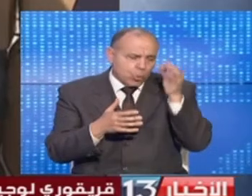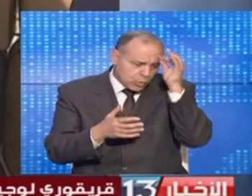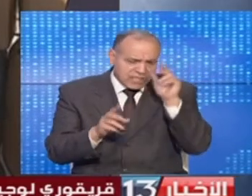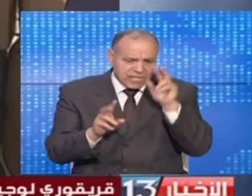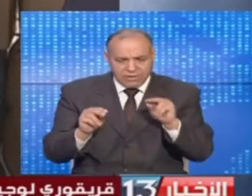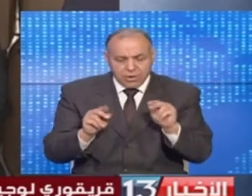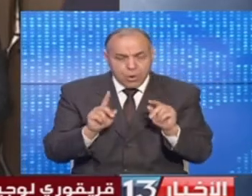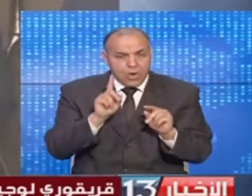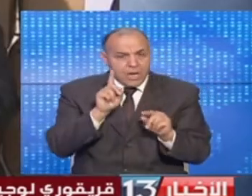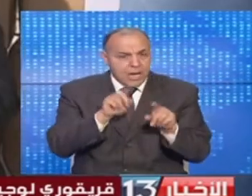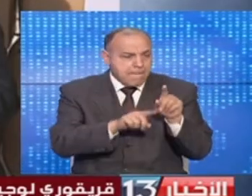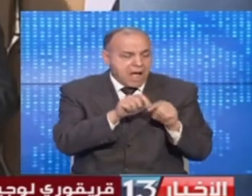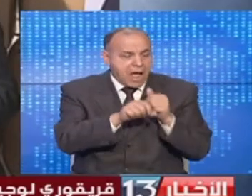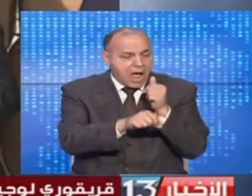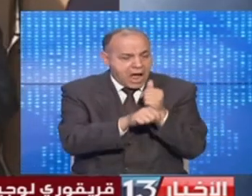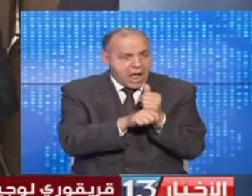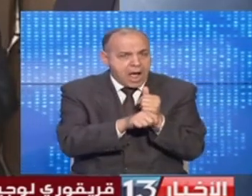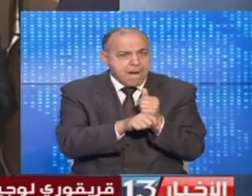ولكن